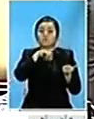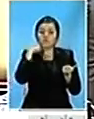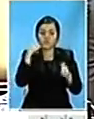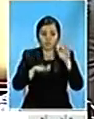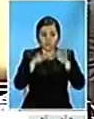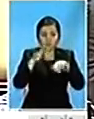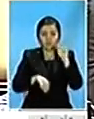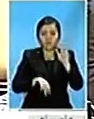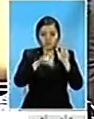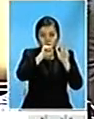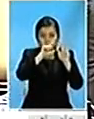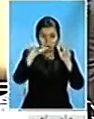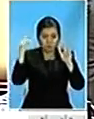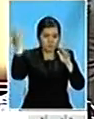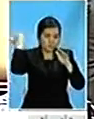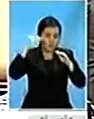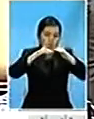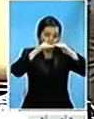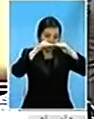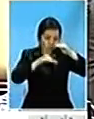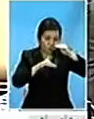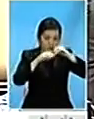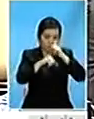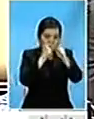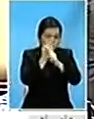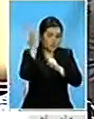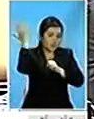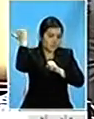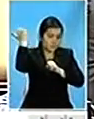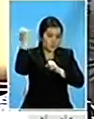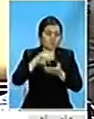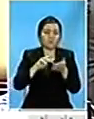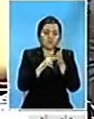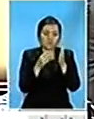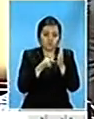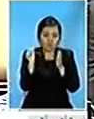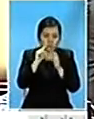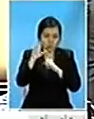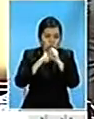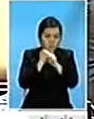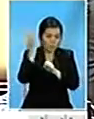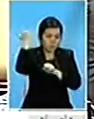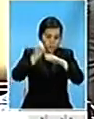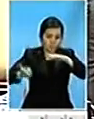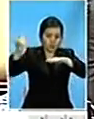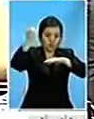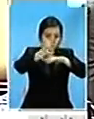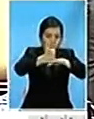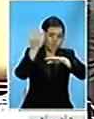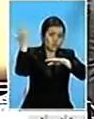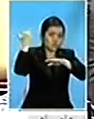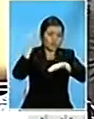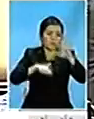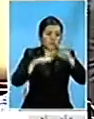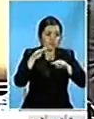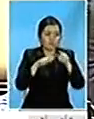าทลดลงจากงบประมาณประจำปีในปีก่อนๆซึ่งหมายถึงปีก่อนที่รัฐบาลนี้จะเข้ามาอย่างมี